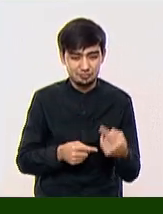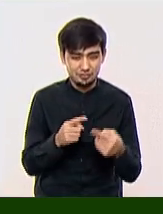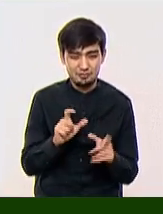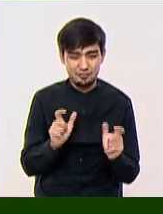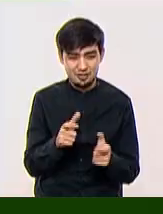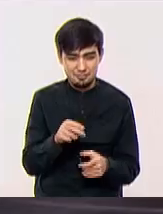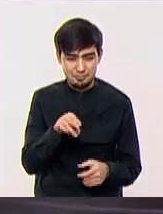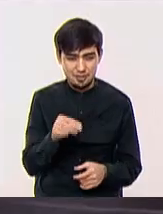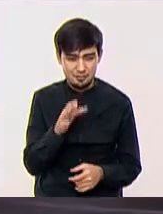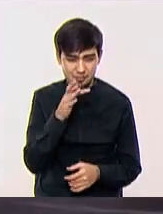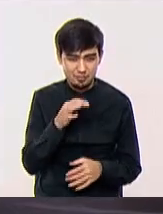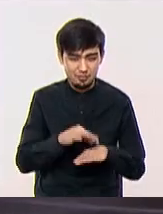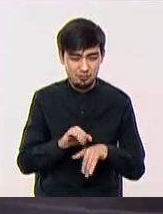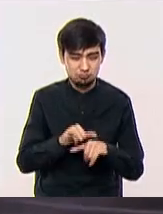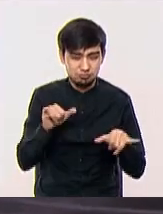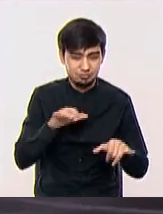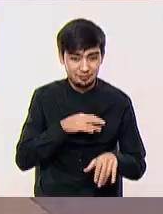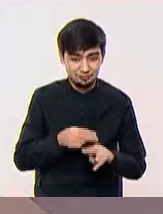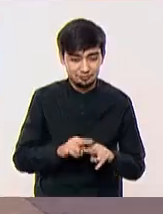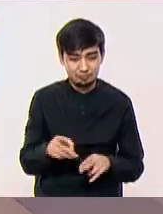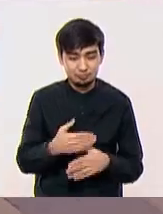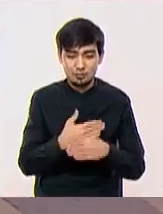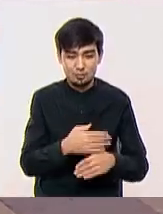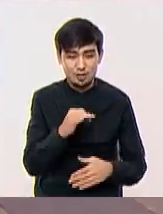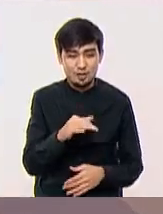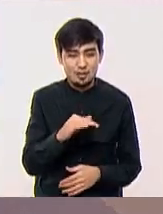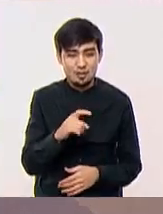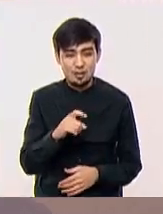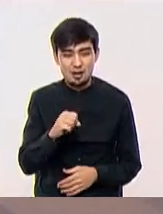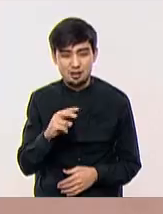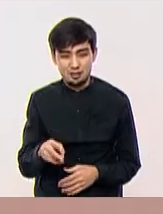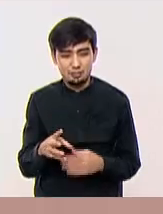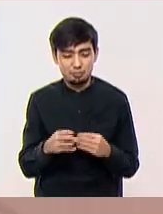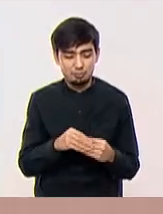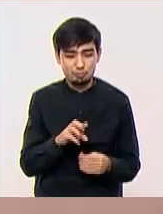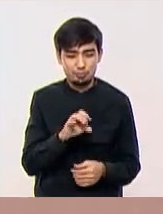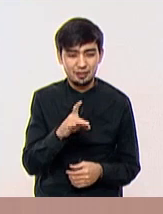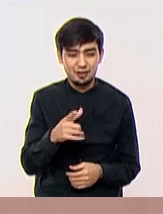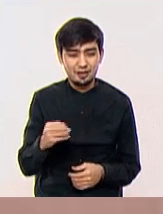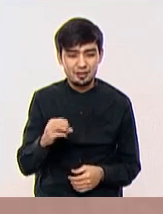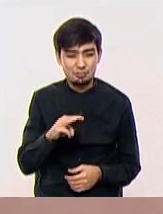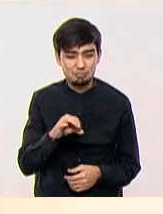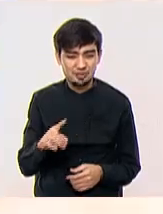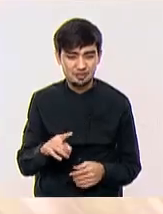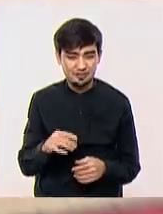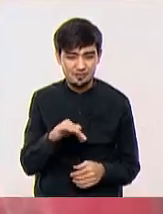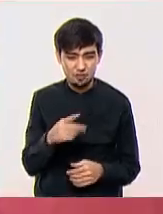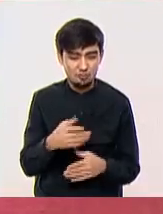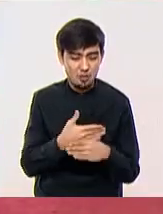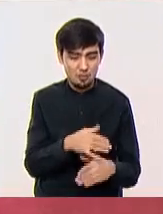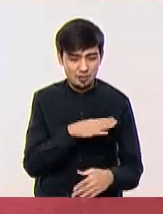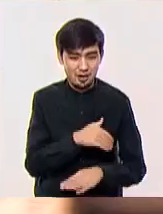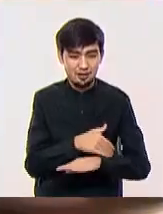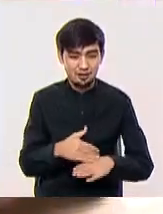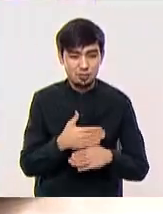самый пик заболеваемости. Кроме того, фонд «Халык» оказал финансовую поддержку фонду «Быргемыс» для оказания материальной адресной помощи казахстанцам и